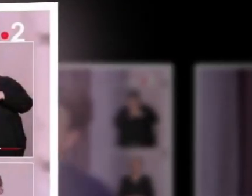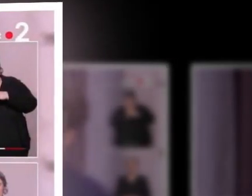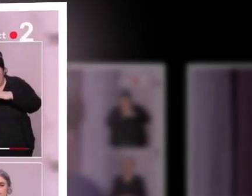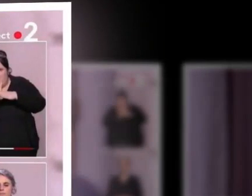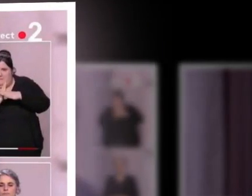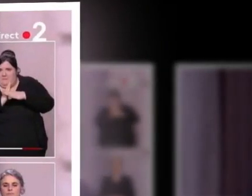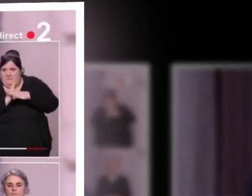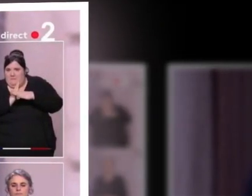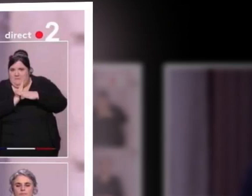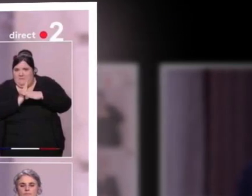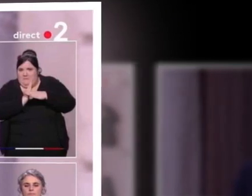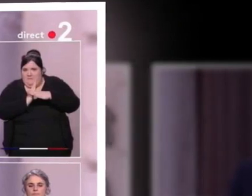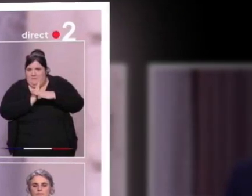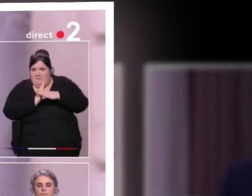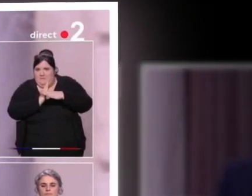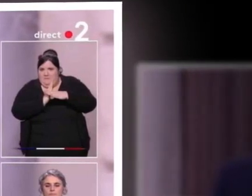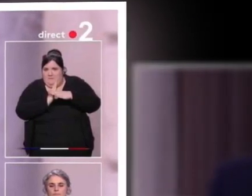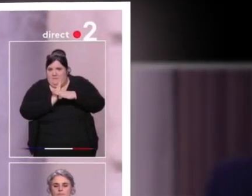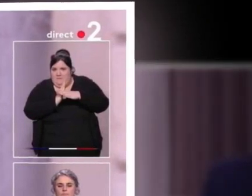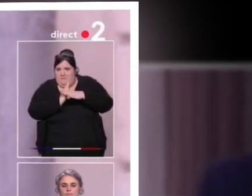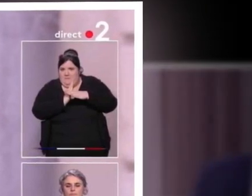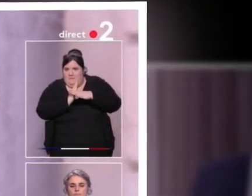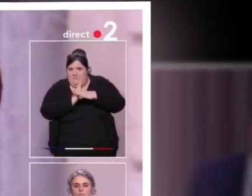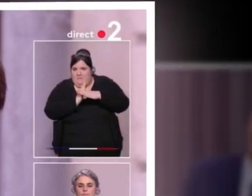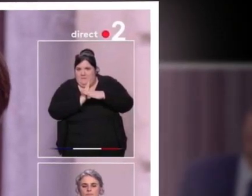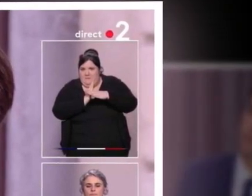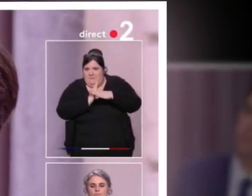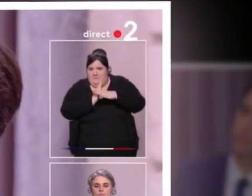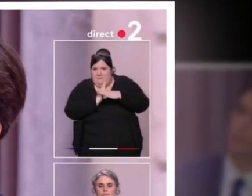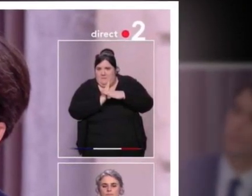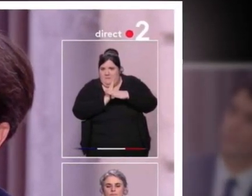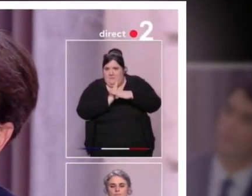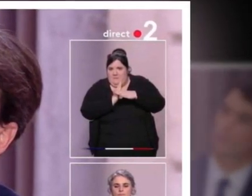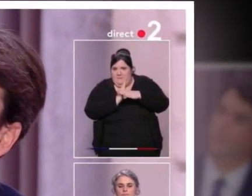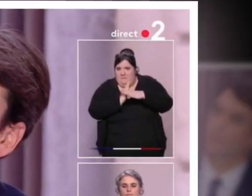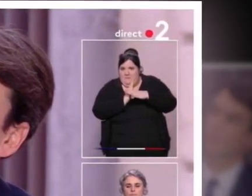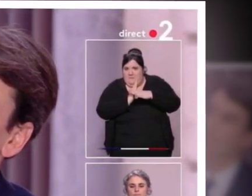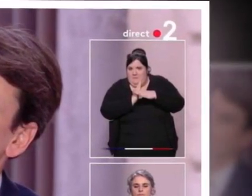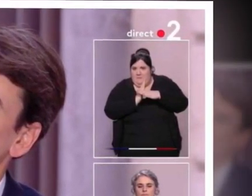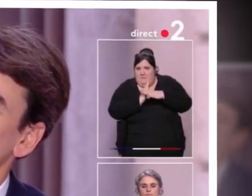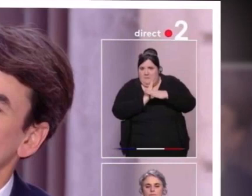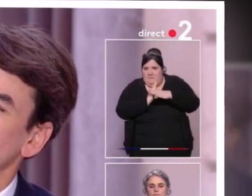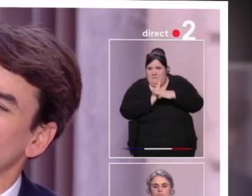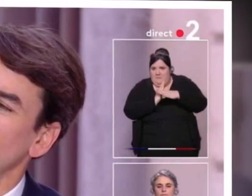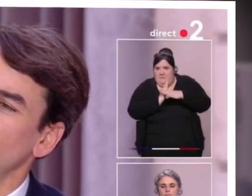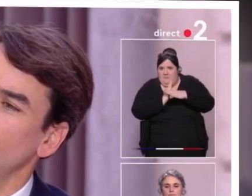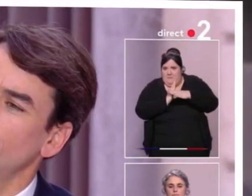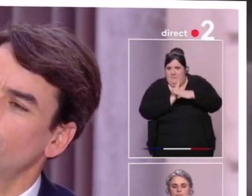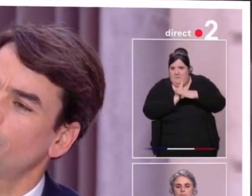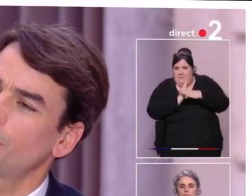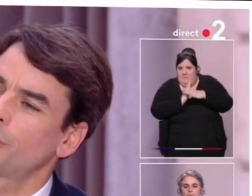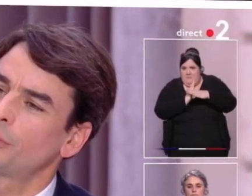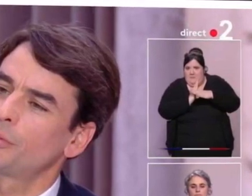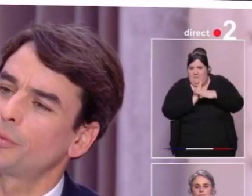Je répète ce que j'ai toujours dit, Marie-Sophie Lacaro est une super fille, brillante, qui a toujours été une bonne camarade ici